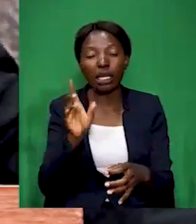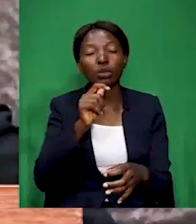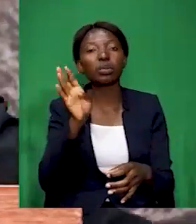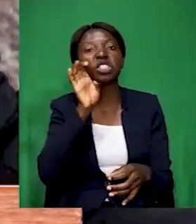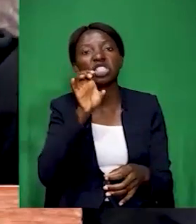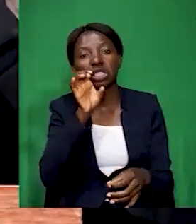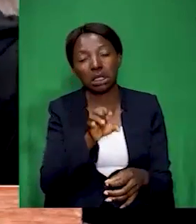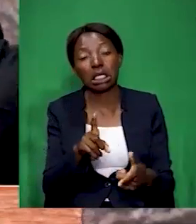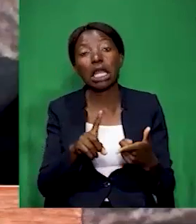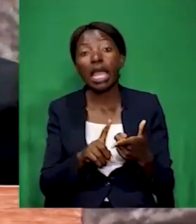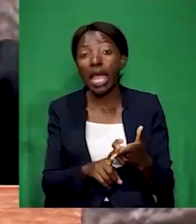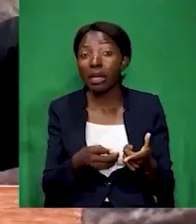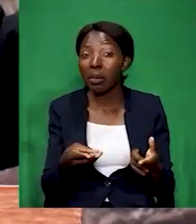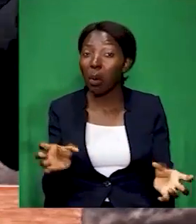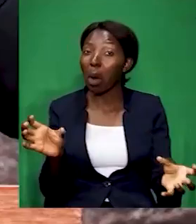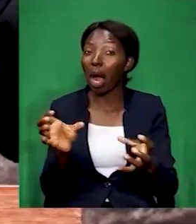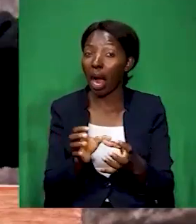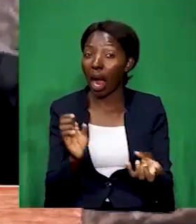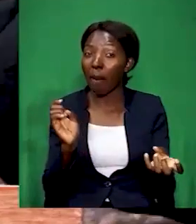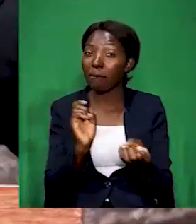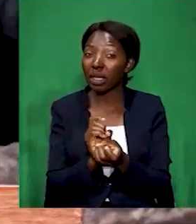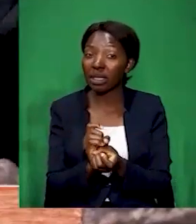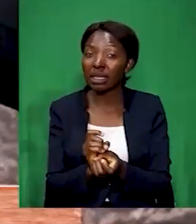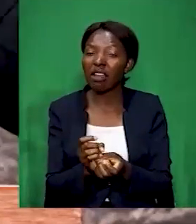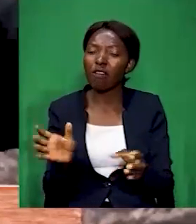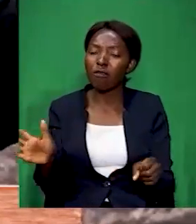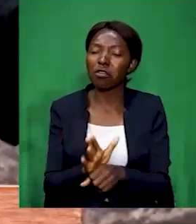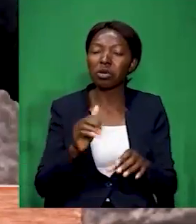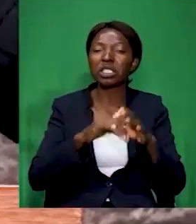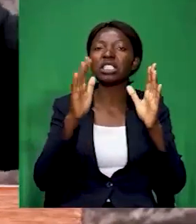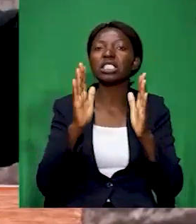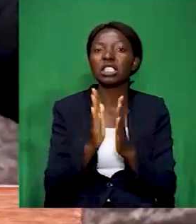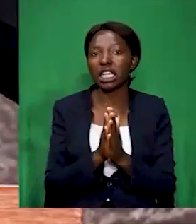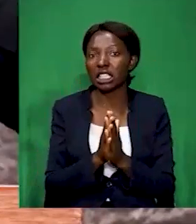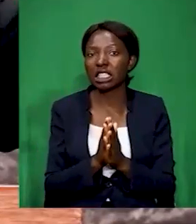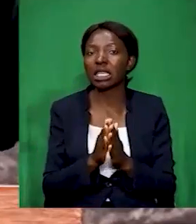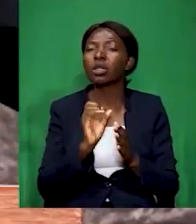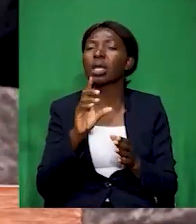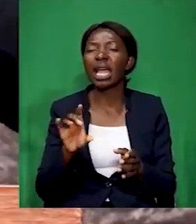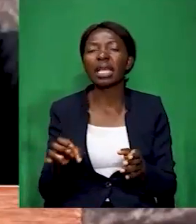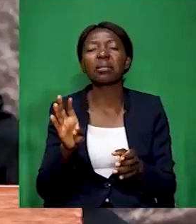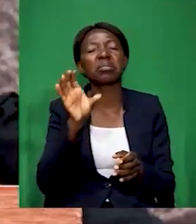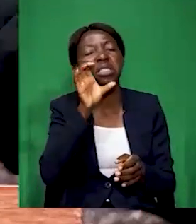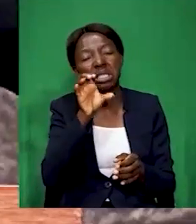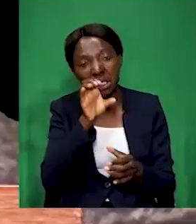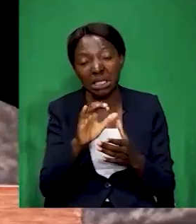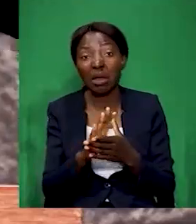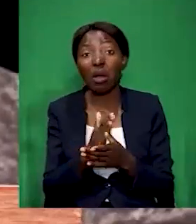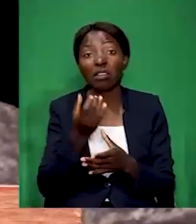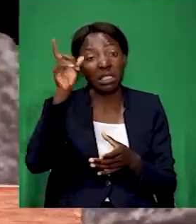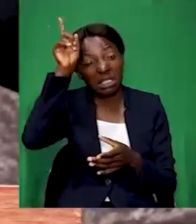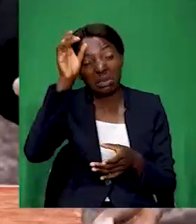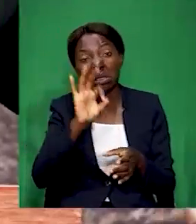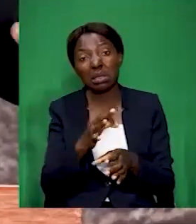wekunyengerwa vari kucongregate vakazara vakazadza mabench vakazadza machurch vakazadza maground